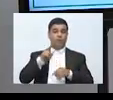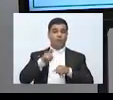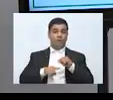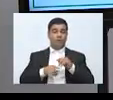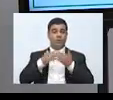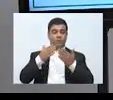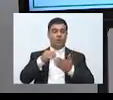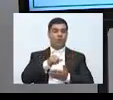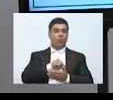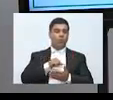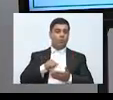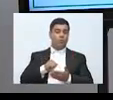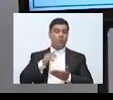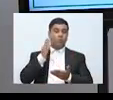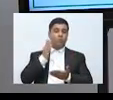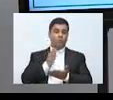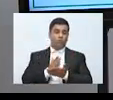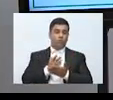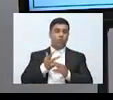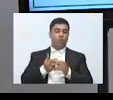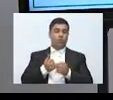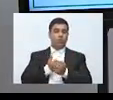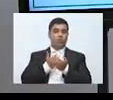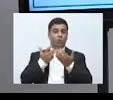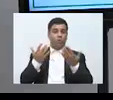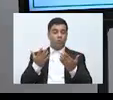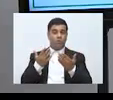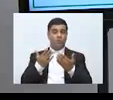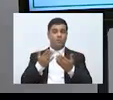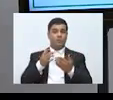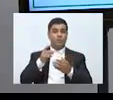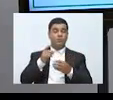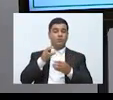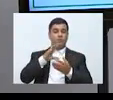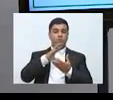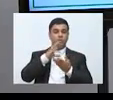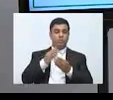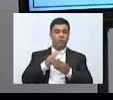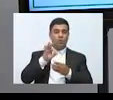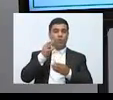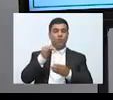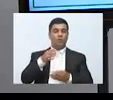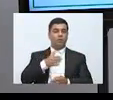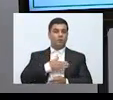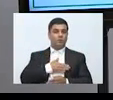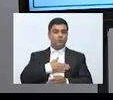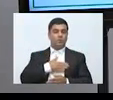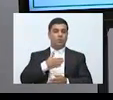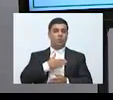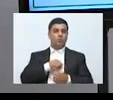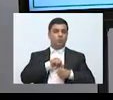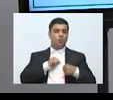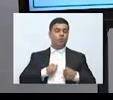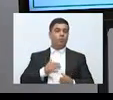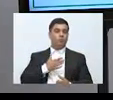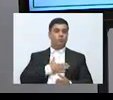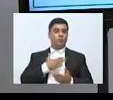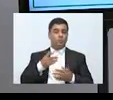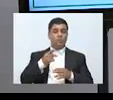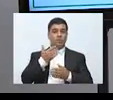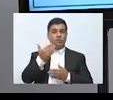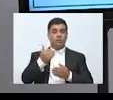sen o'zimsan. Borsanki yo ruh, ham otash qalbimsan, dargoh yurak. Sen